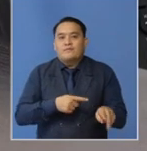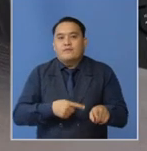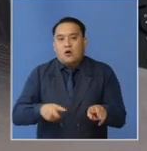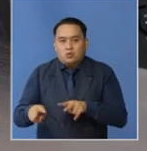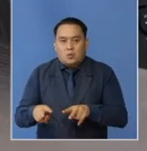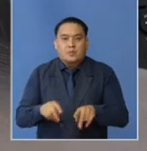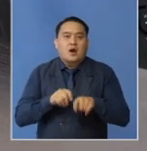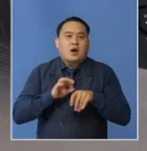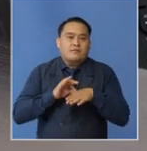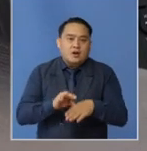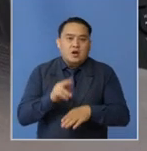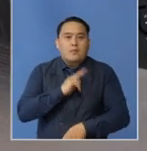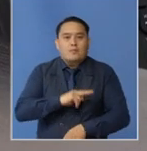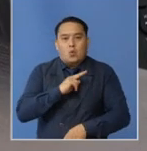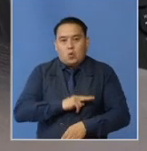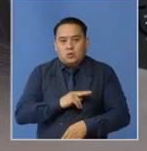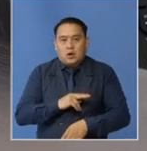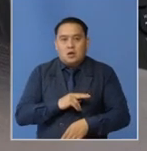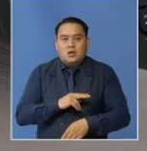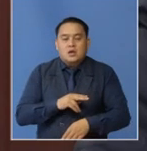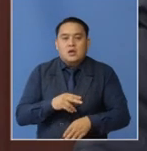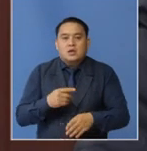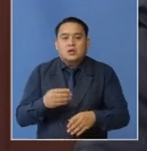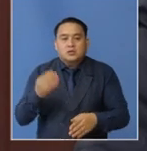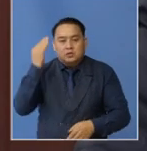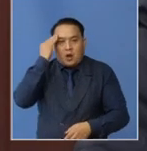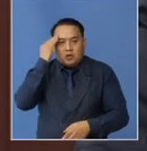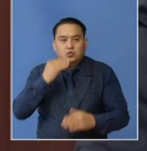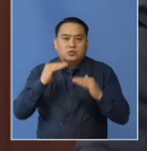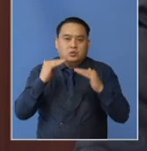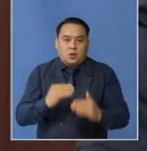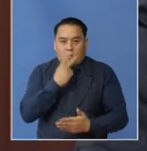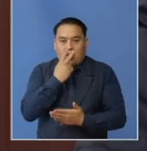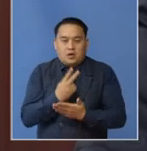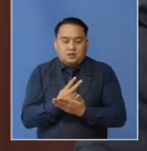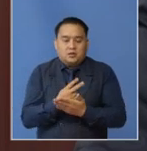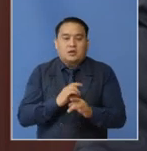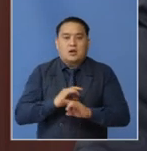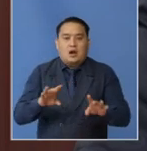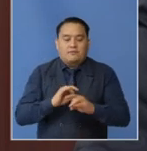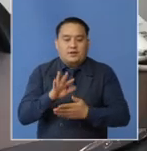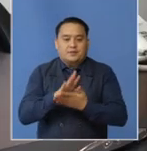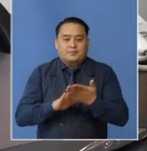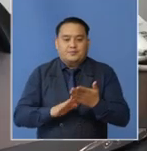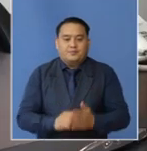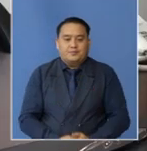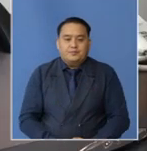основе ведется профилактическая работа. Это и поспособствовало снижению показателей, говорит Нургисаев.